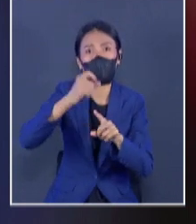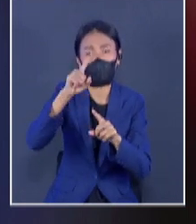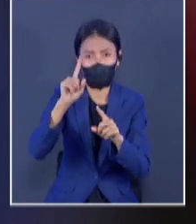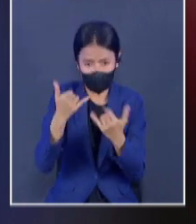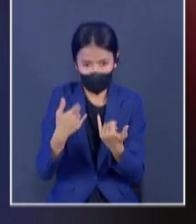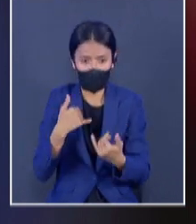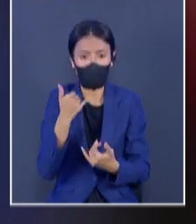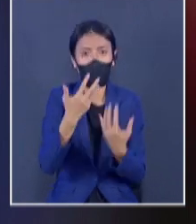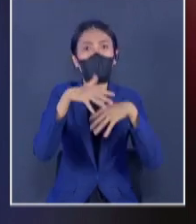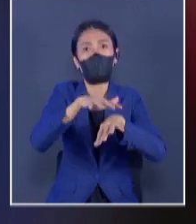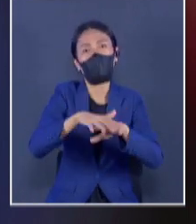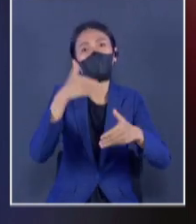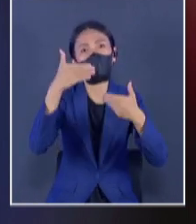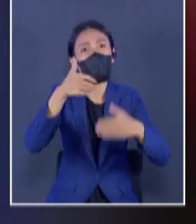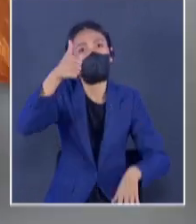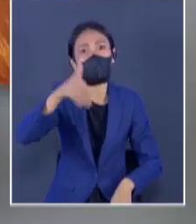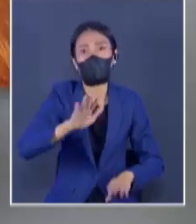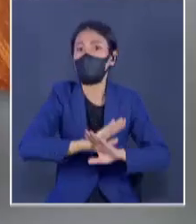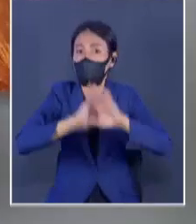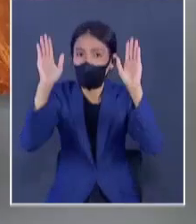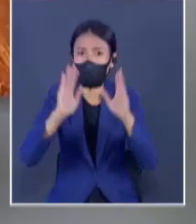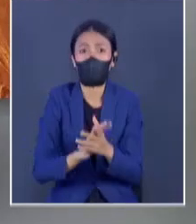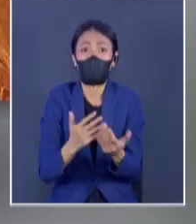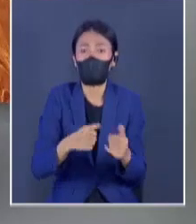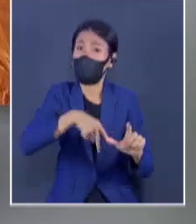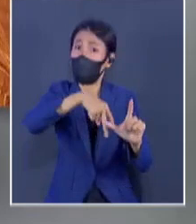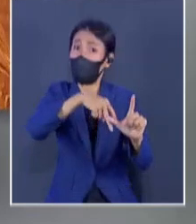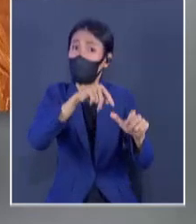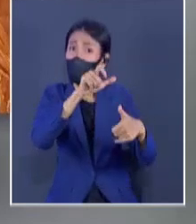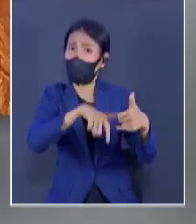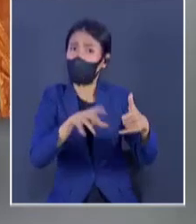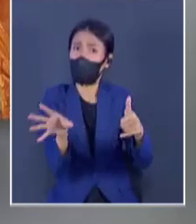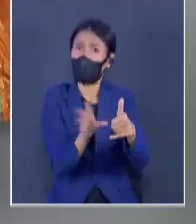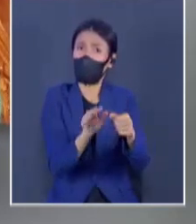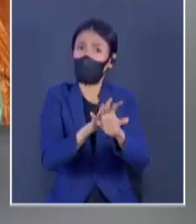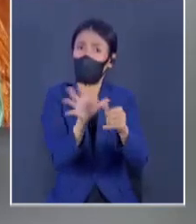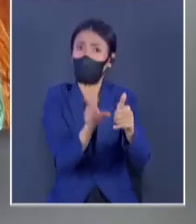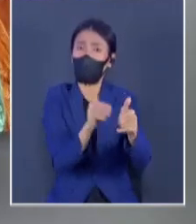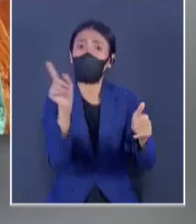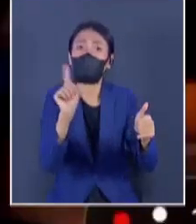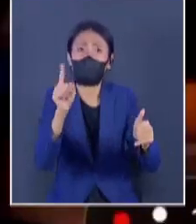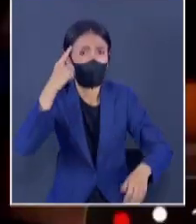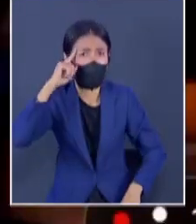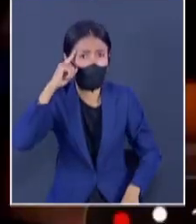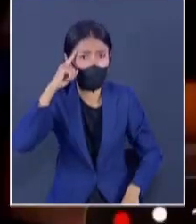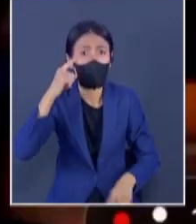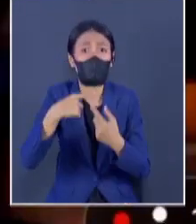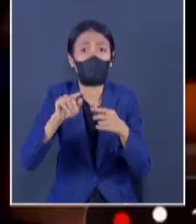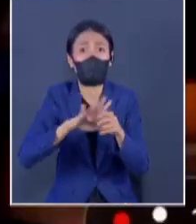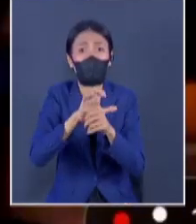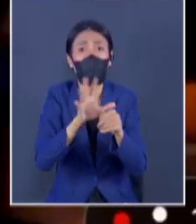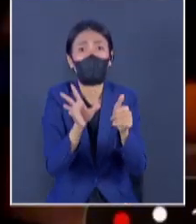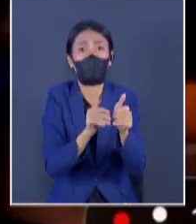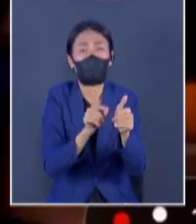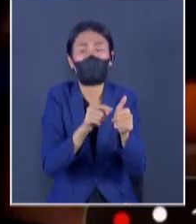ค่ะอย่างไรก็ตามนะคะยังไม่มีรายงานแน่ชัดว่าลิซ่าติดโควิด-19 มาจากที่ไหนแต่ช่วงที่ผ่านมาลิซ่าก็ได้เดินส